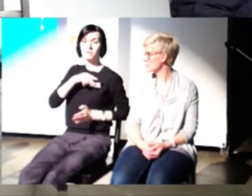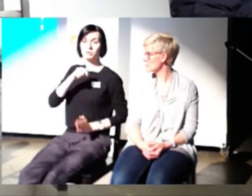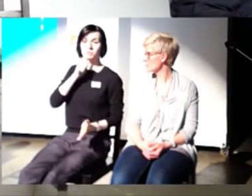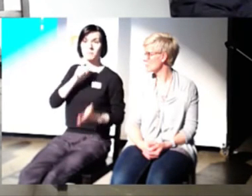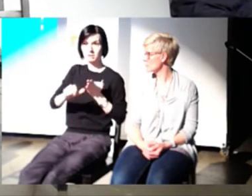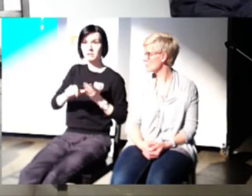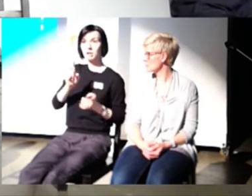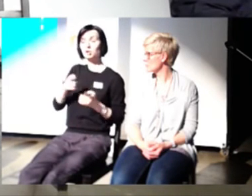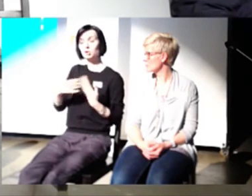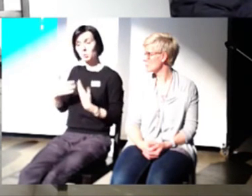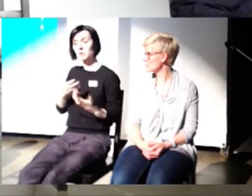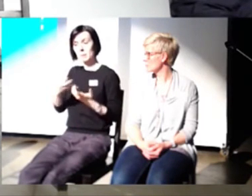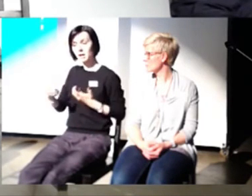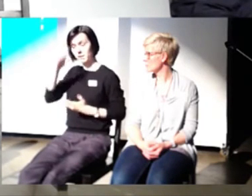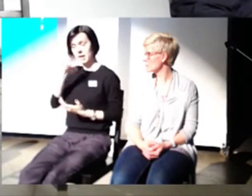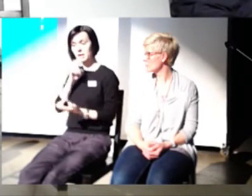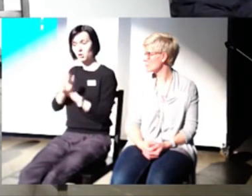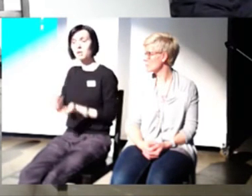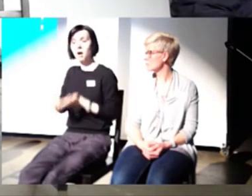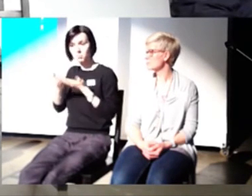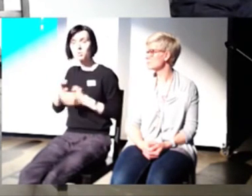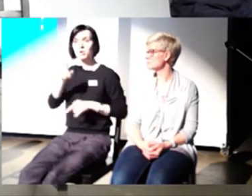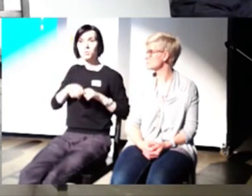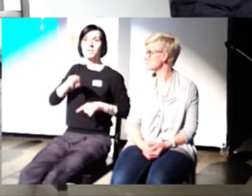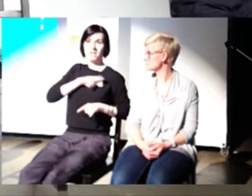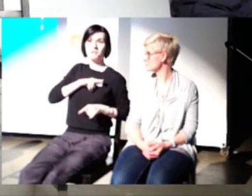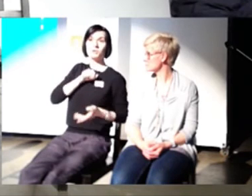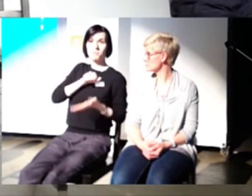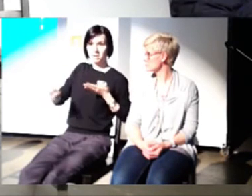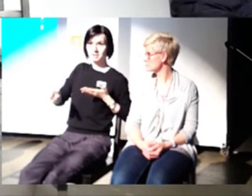tarvittava henkilökohtainen apu ainakin toistaiseksi. Nyt on paha tilanne.